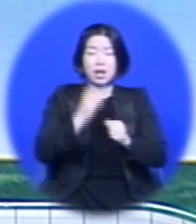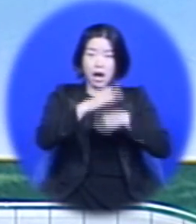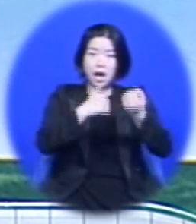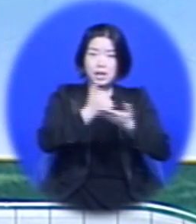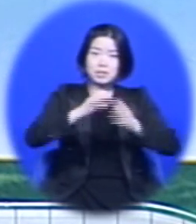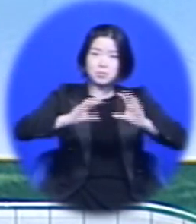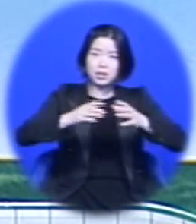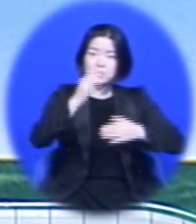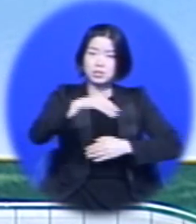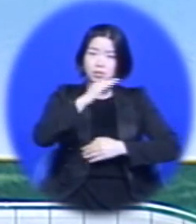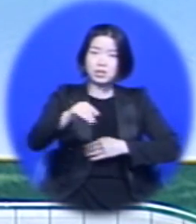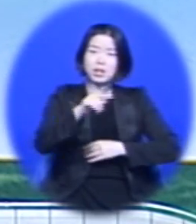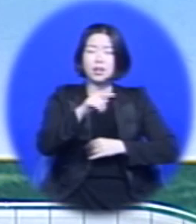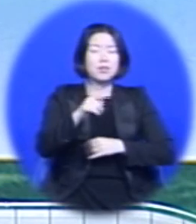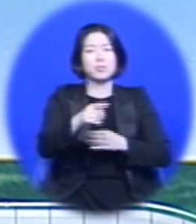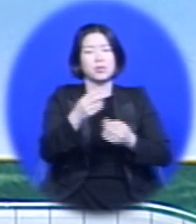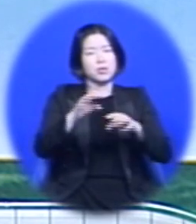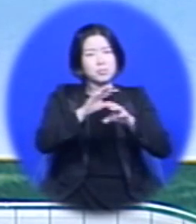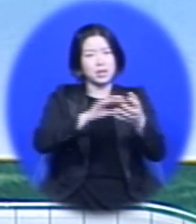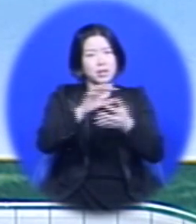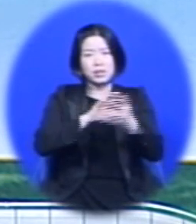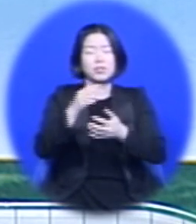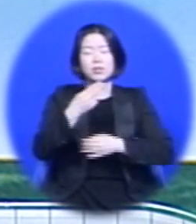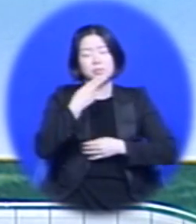하나님의 나라는 절대로 그렇지가 않습니다.